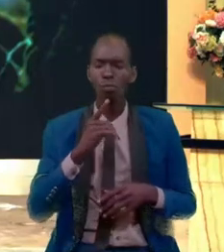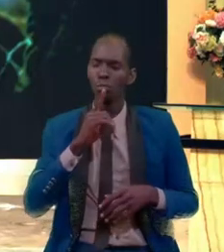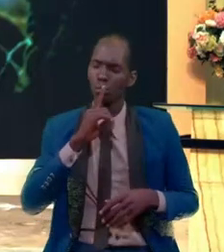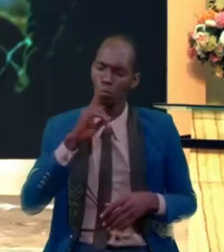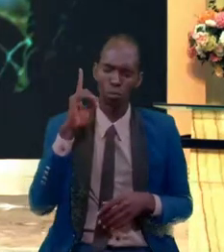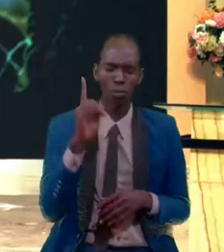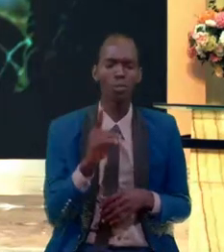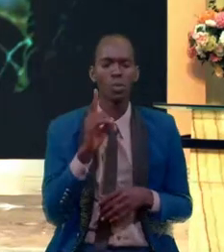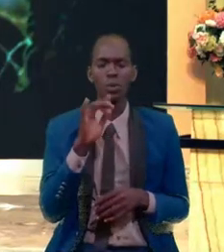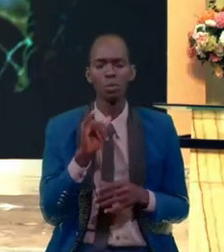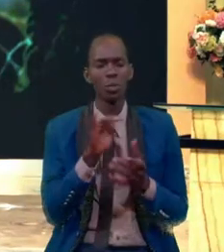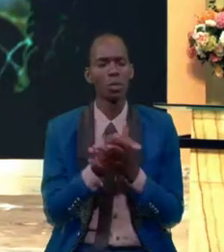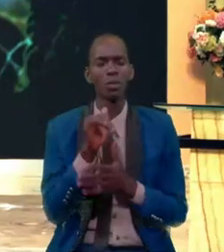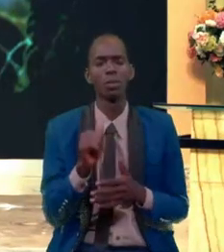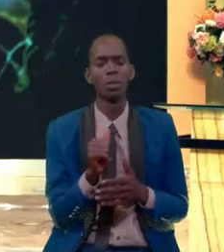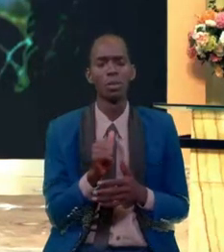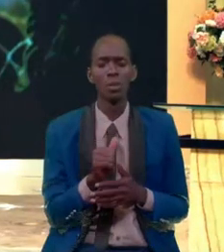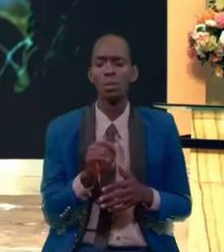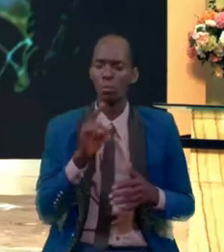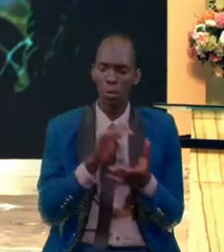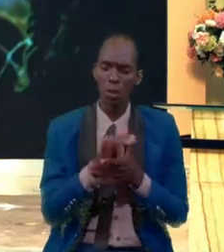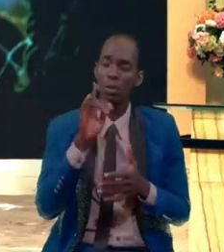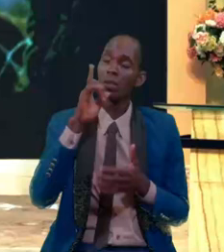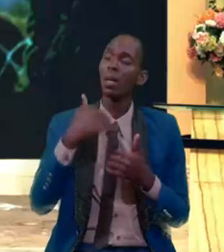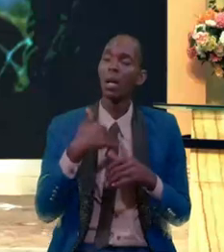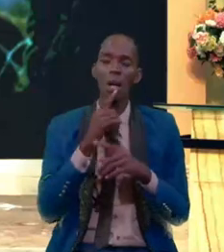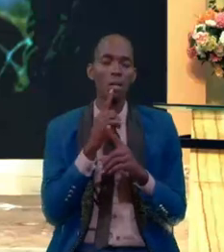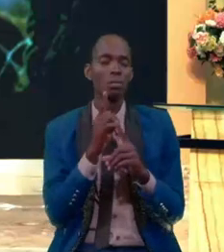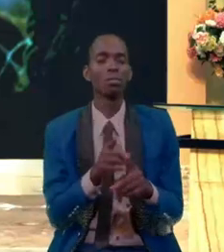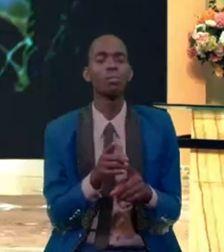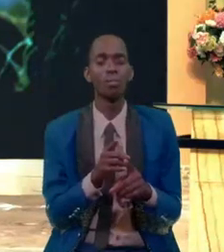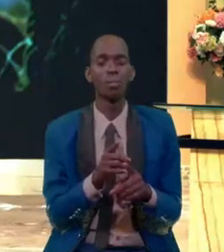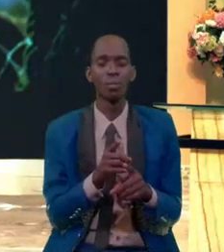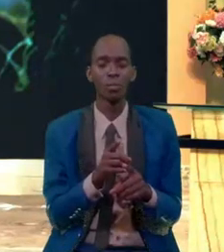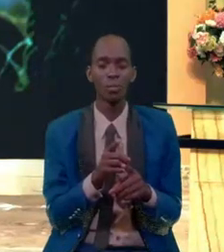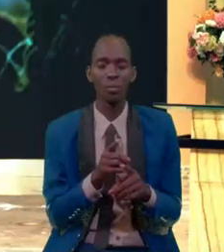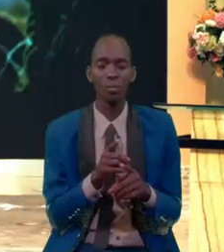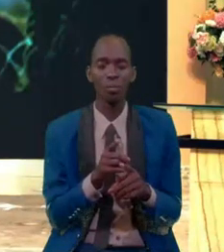soyez rassurés qu'il vous a exaucé.